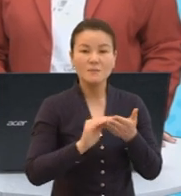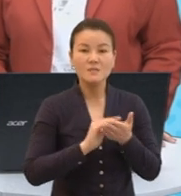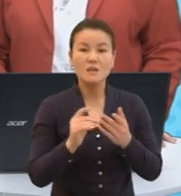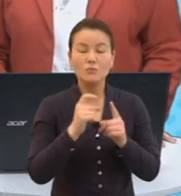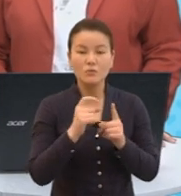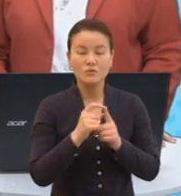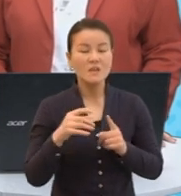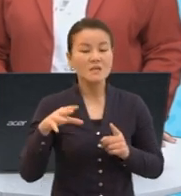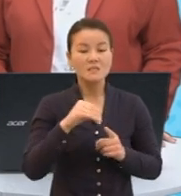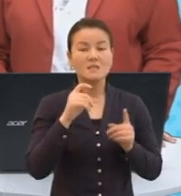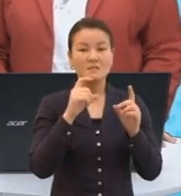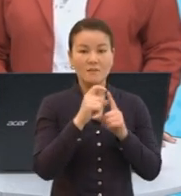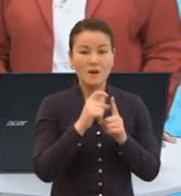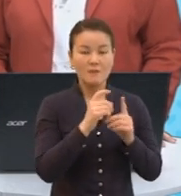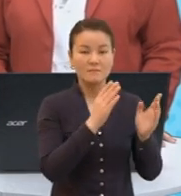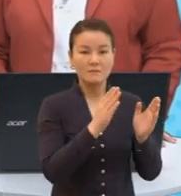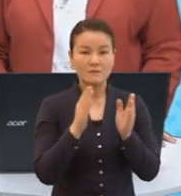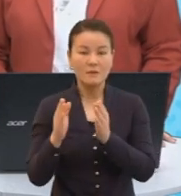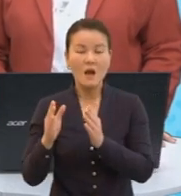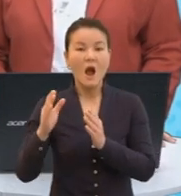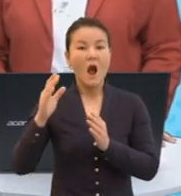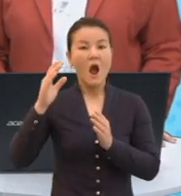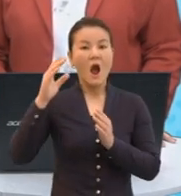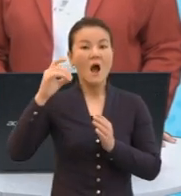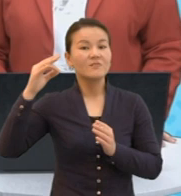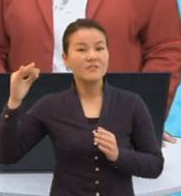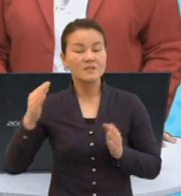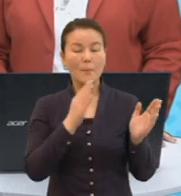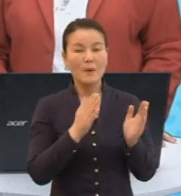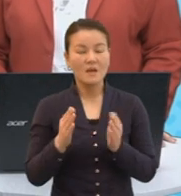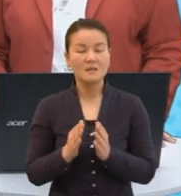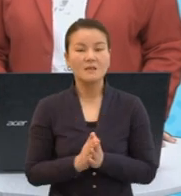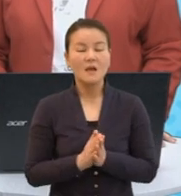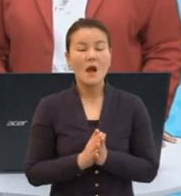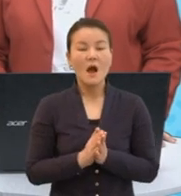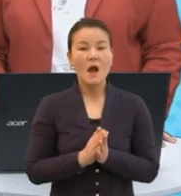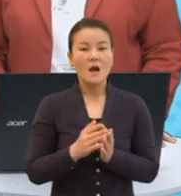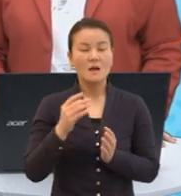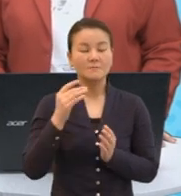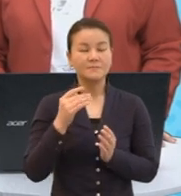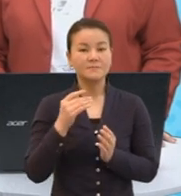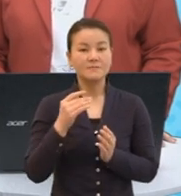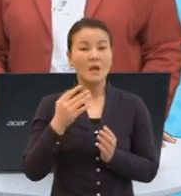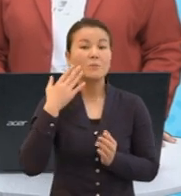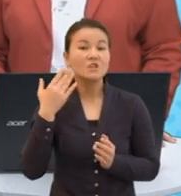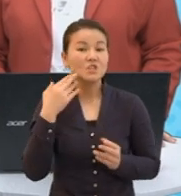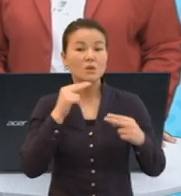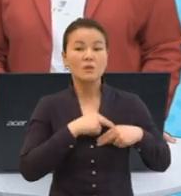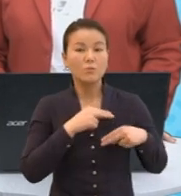словарях располагаются в алфавитном порядке. Знание алфавита облегчает поиск слов в словаре.